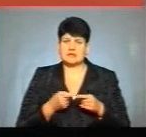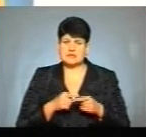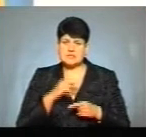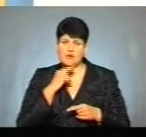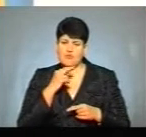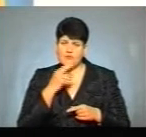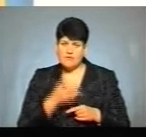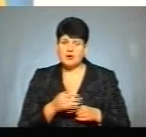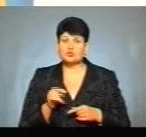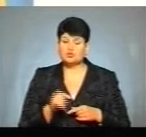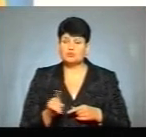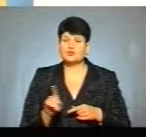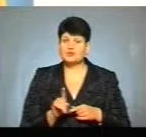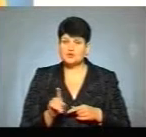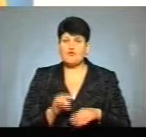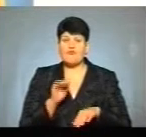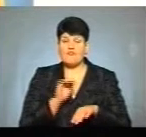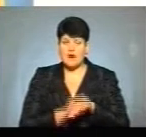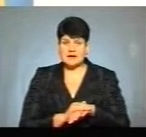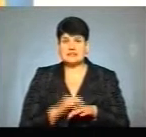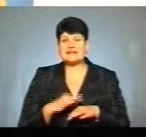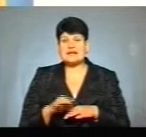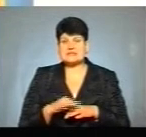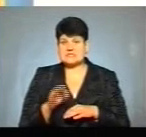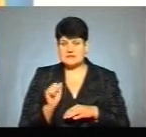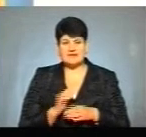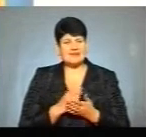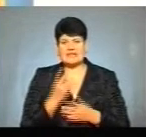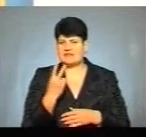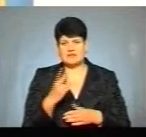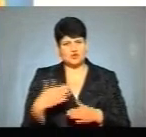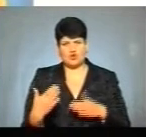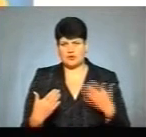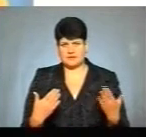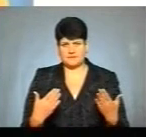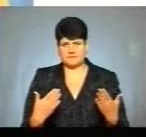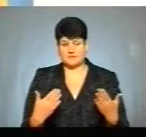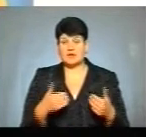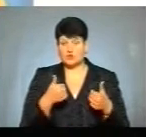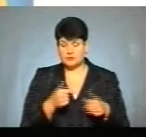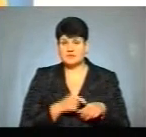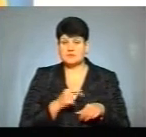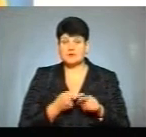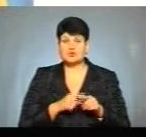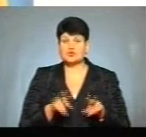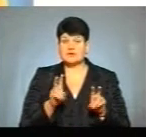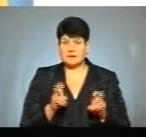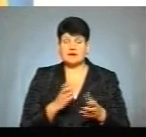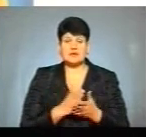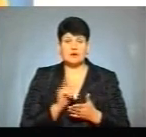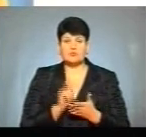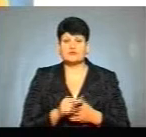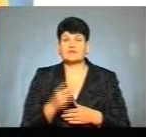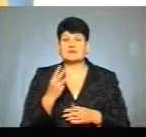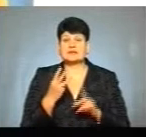Тому що в факті насилля є не дві сторони, І добре, що ви зачепили цю тему. А є обов'язково